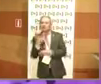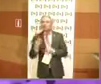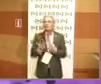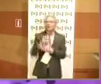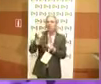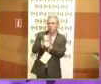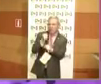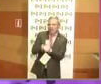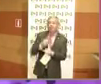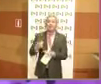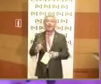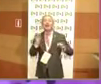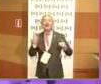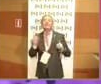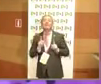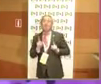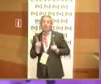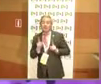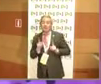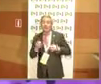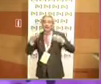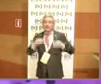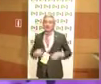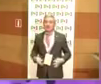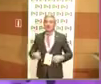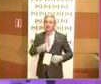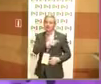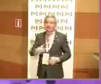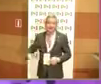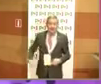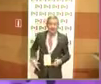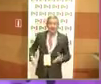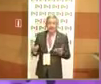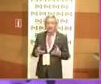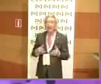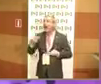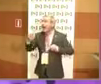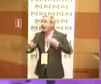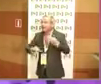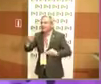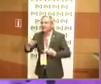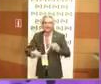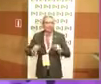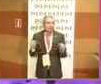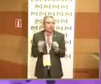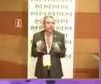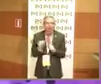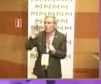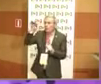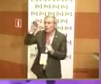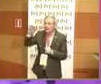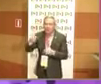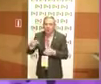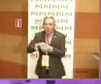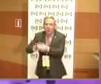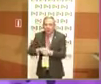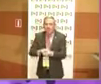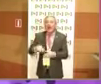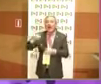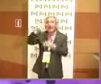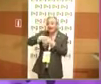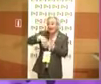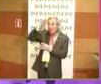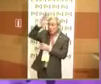per difendere la dignità umana dei sindaci, negli amministratori preoccupati per il futuro delle comunità, serpeggiano nelle